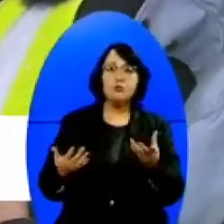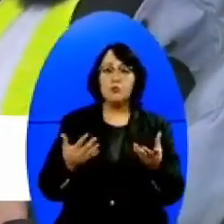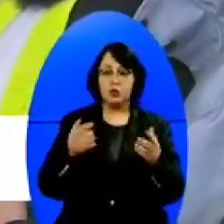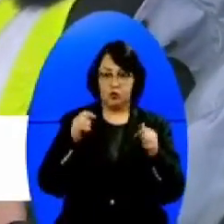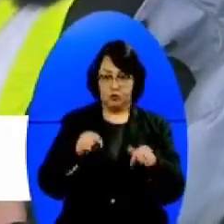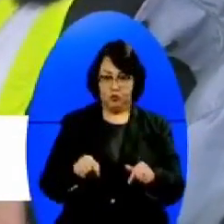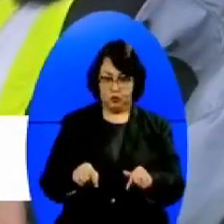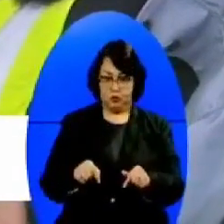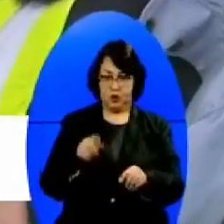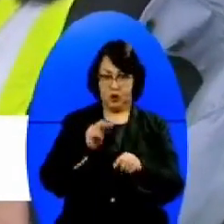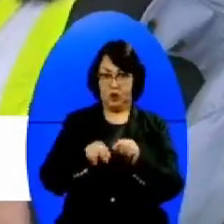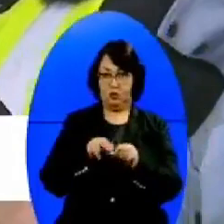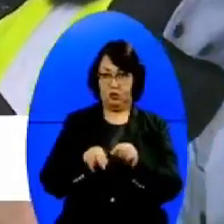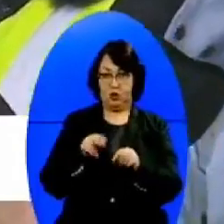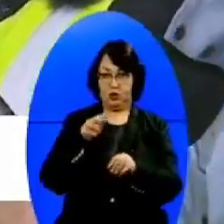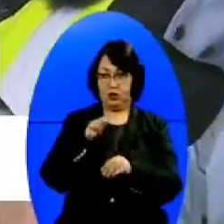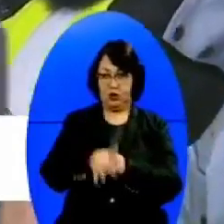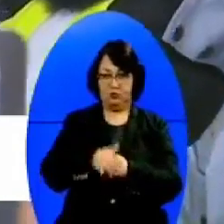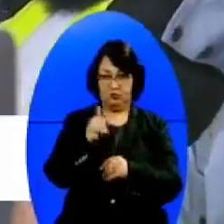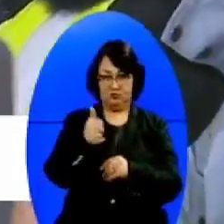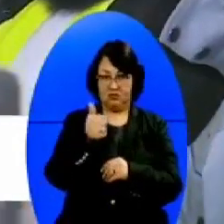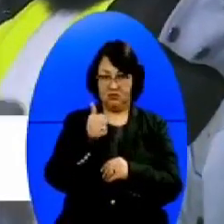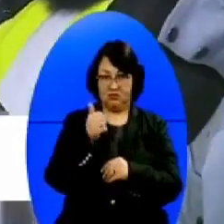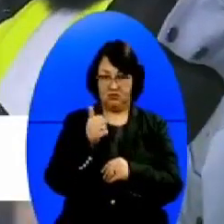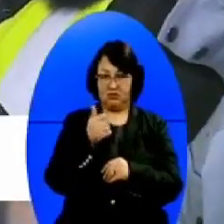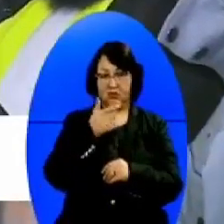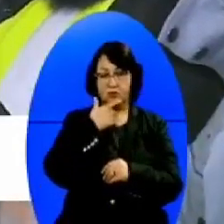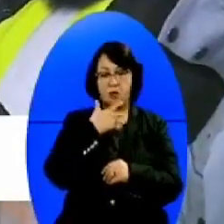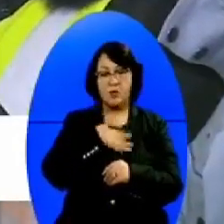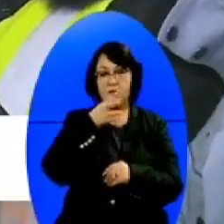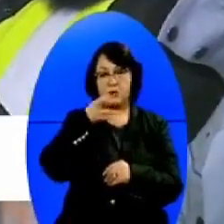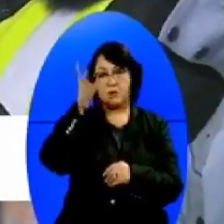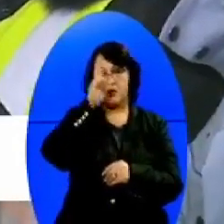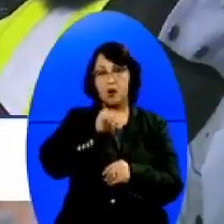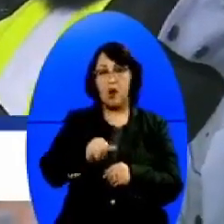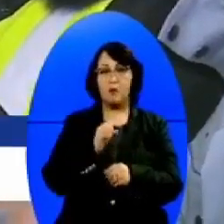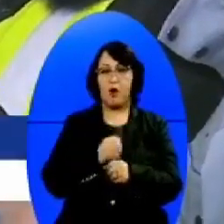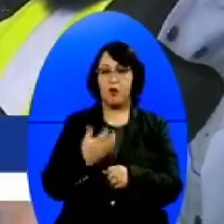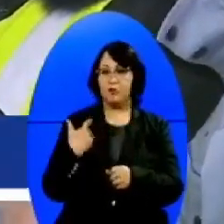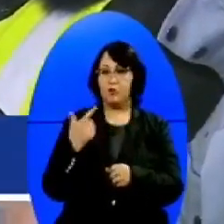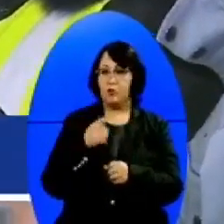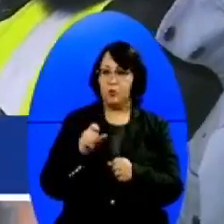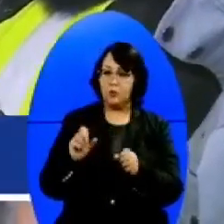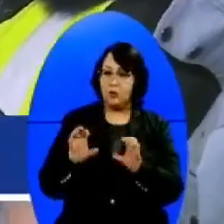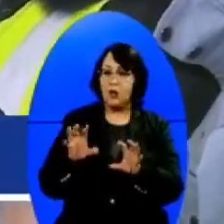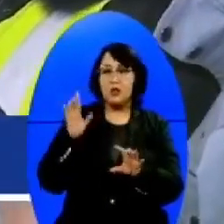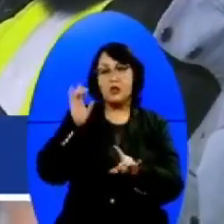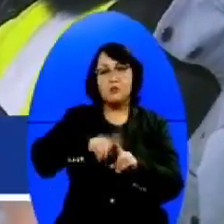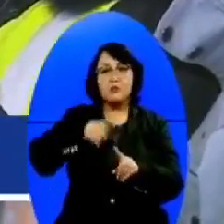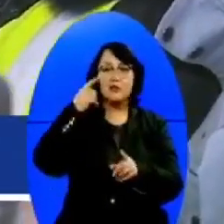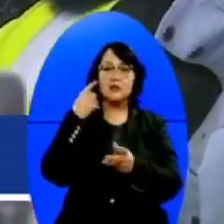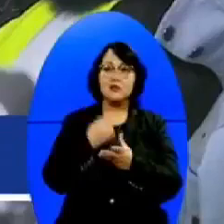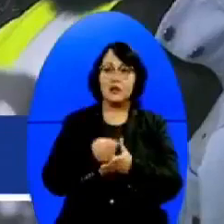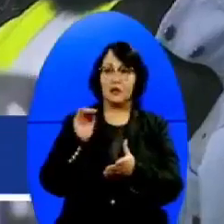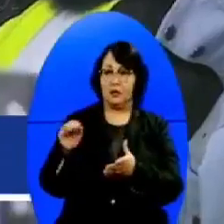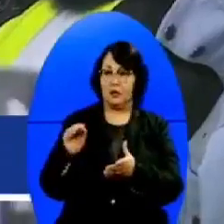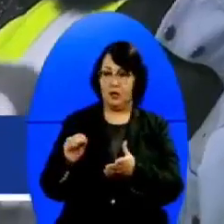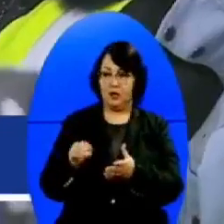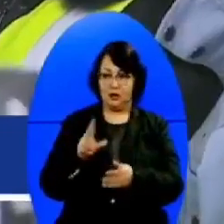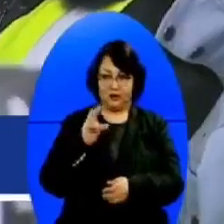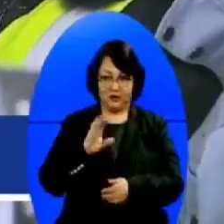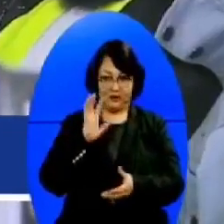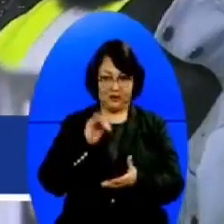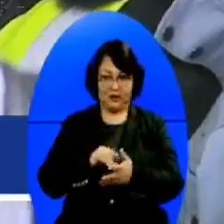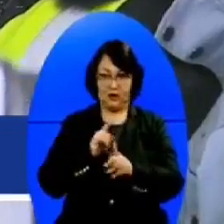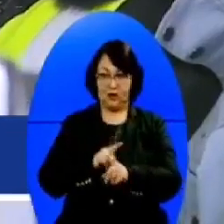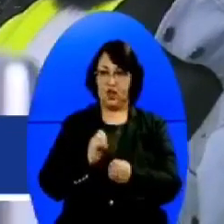хангахгүй учраас эрүүл мэндийн яам дээр ажлын хэсэг гараад энэ нэмэлт одоо санал өөрчлөлтийг бол хийлгэсэн баггүй юу. Тэгвэл